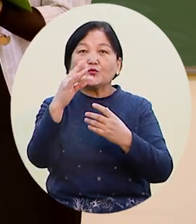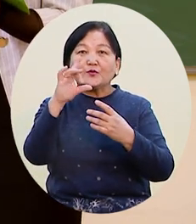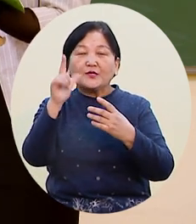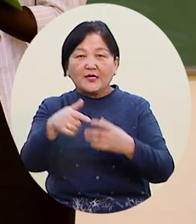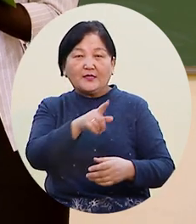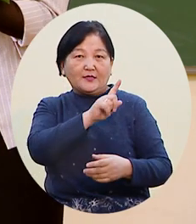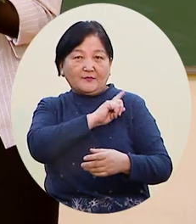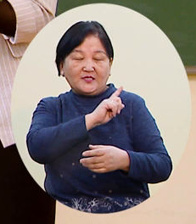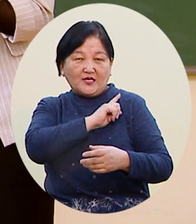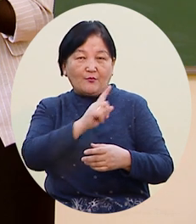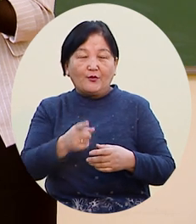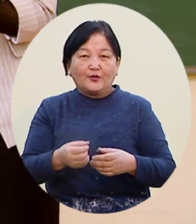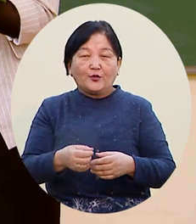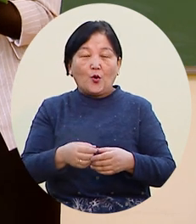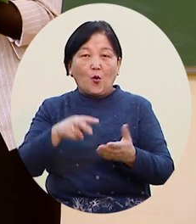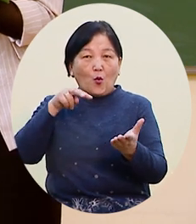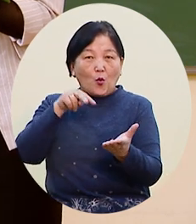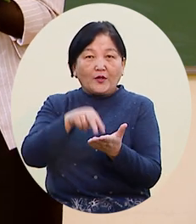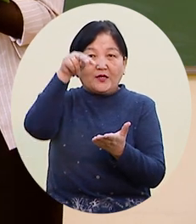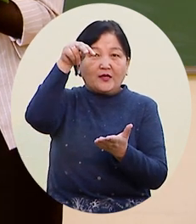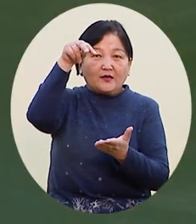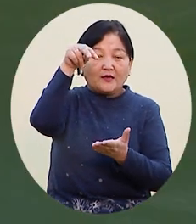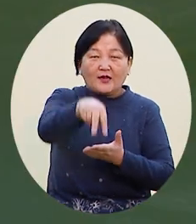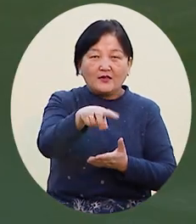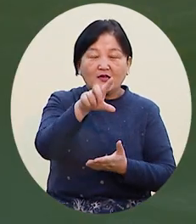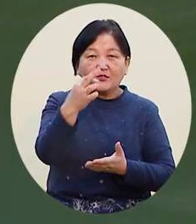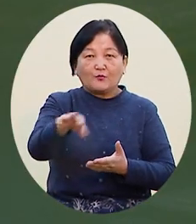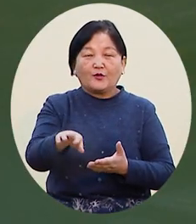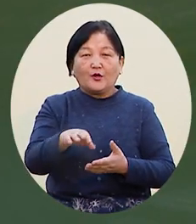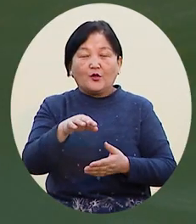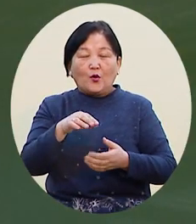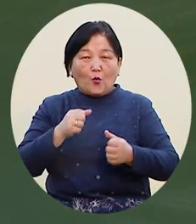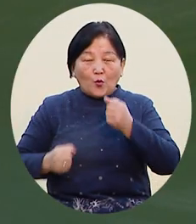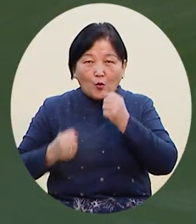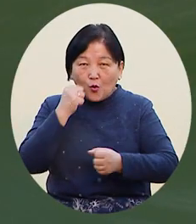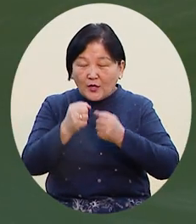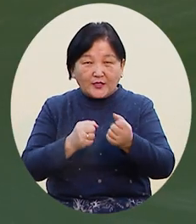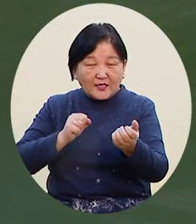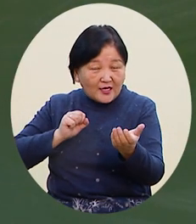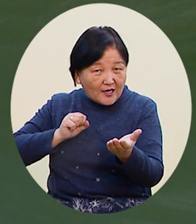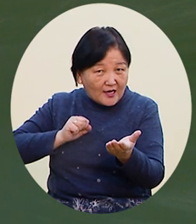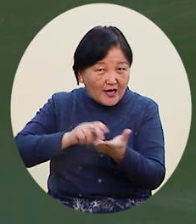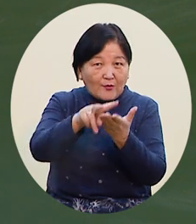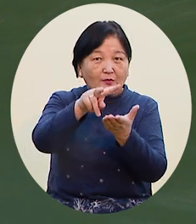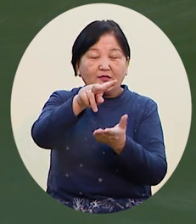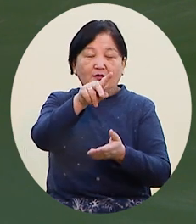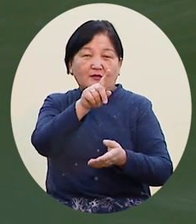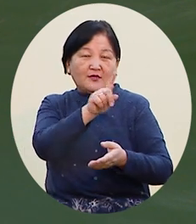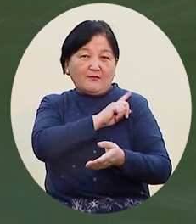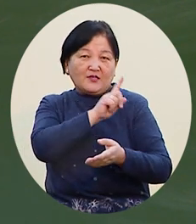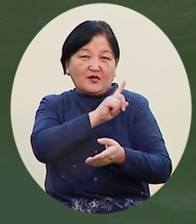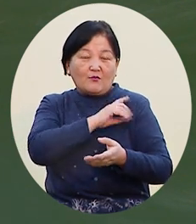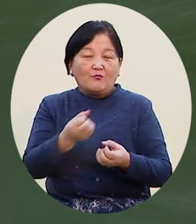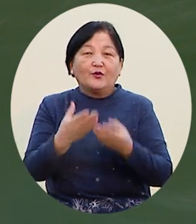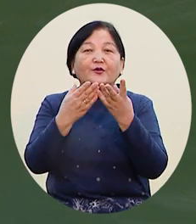тархав. Уртын харайлтаас эхлэн уралдах харвалдах дараалаад ангирын барилдаан хүртэл янз